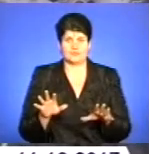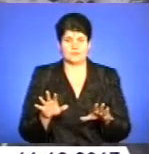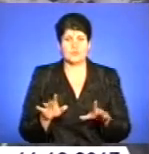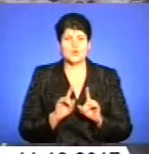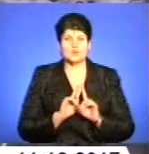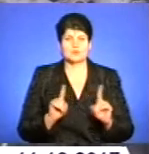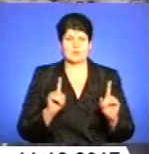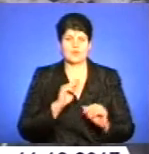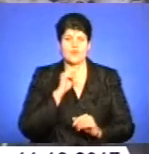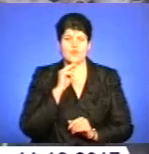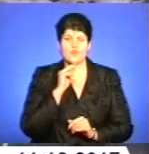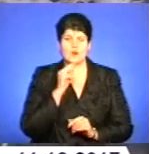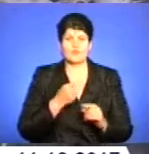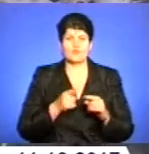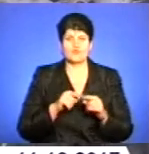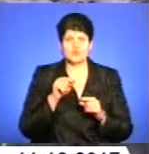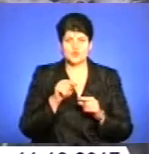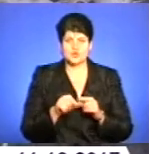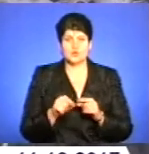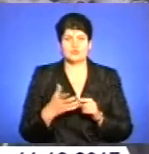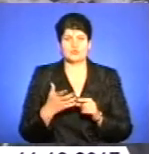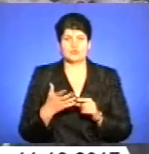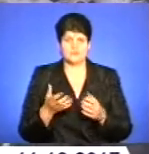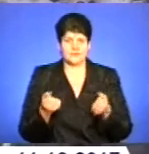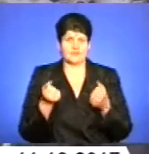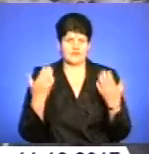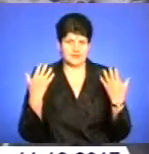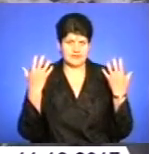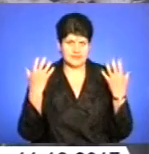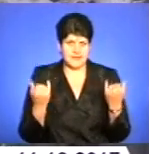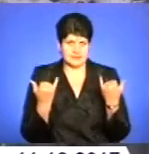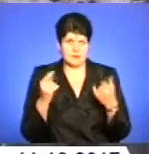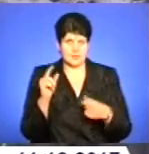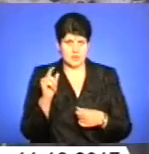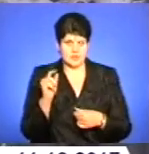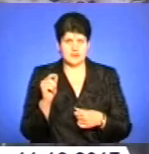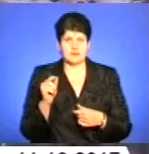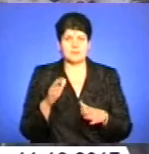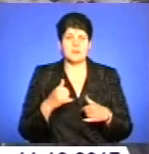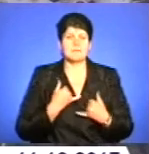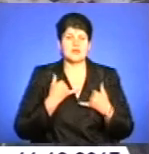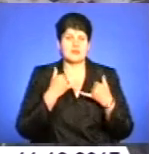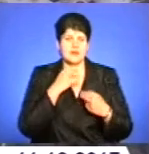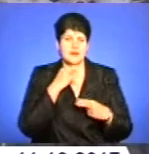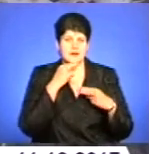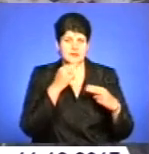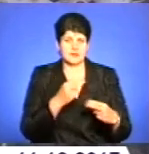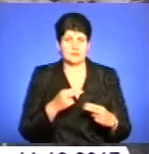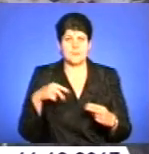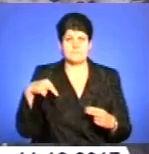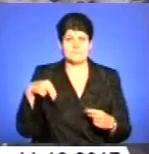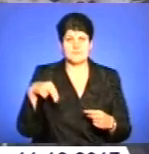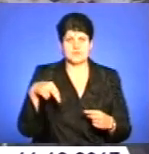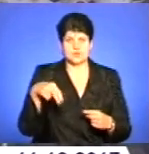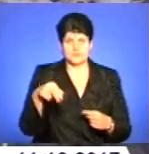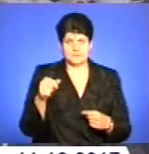увагу в цьому утриманні, в вихідного дня і от зараз на понеділок, це ми приділяємо саме пішохідним